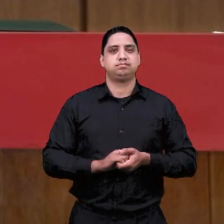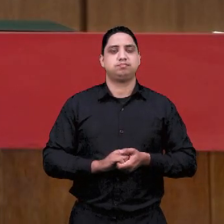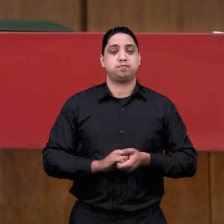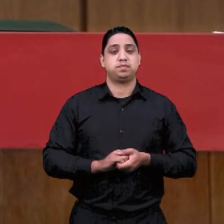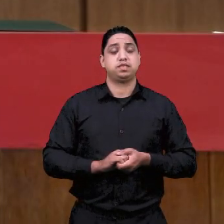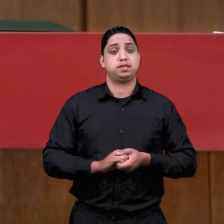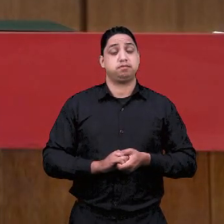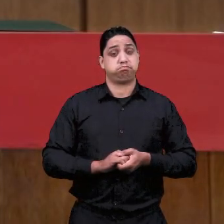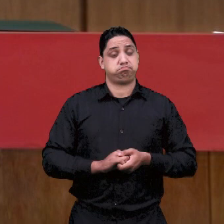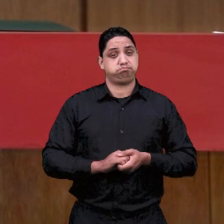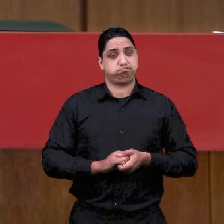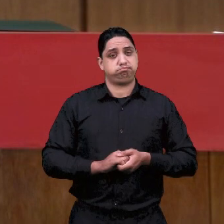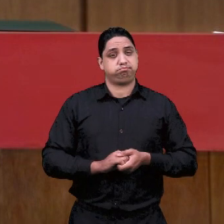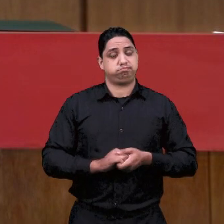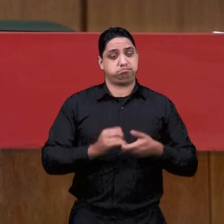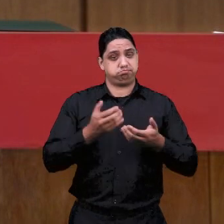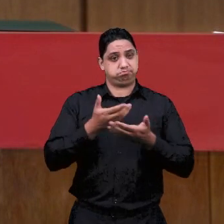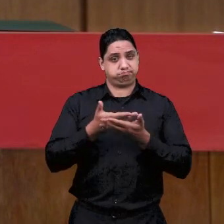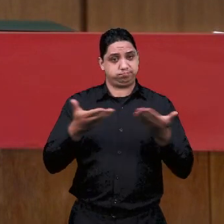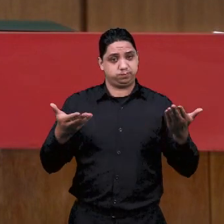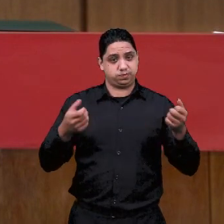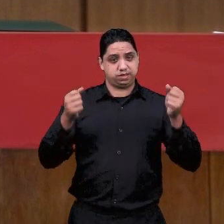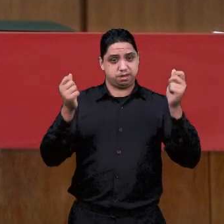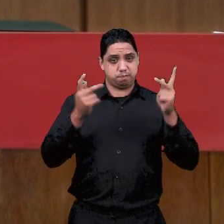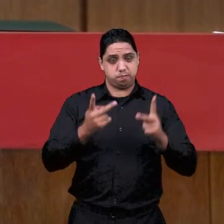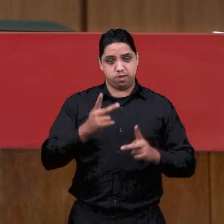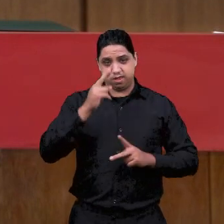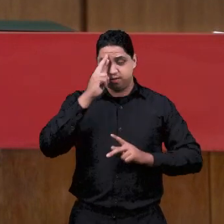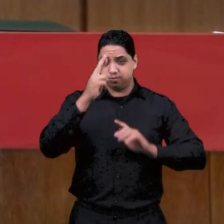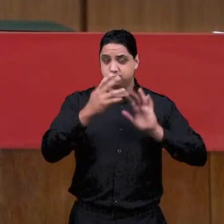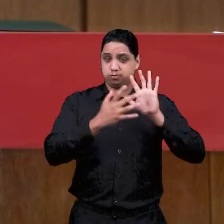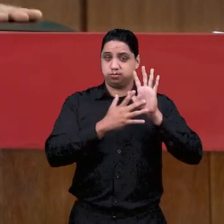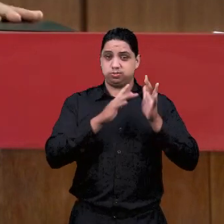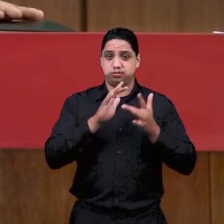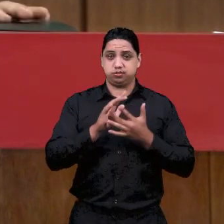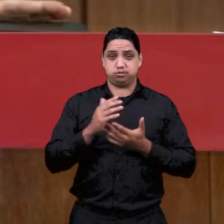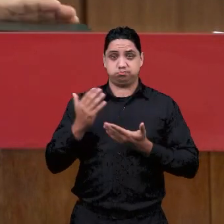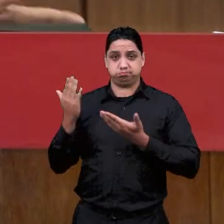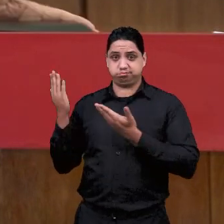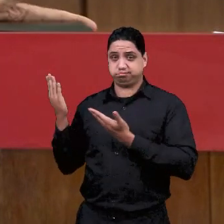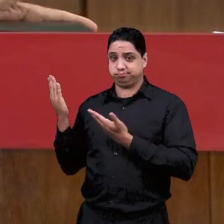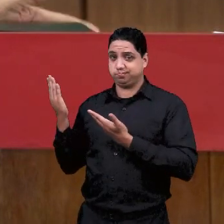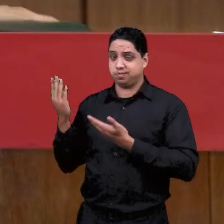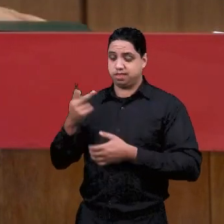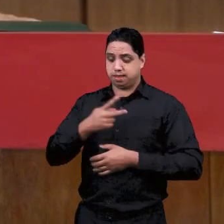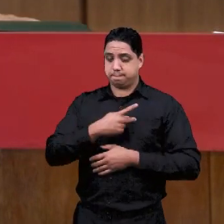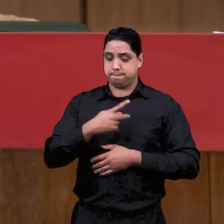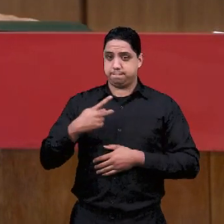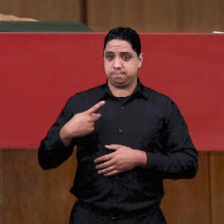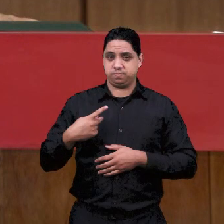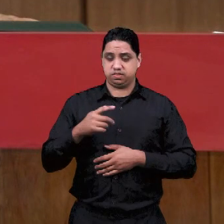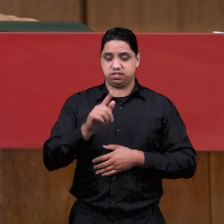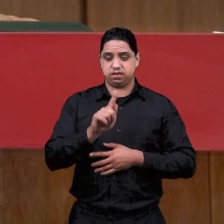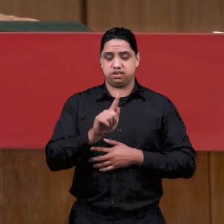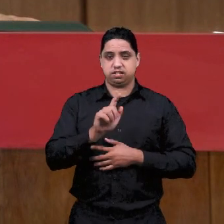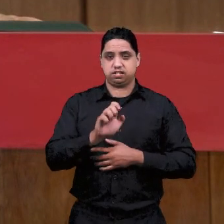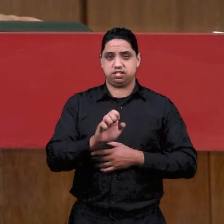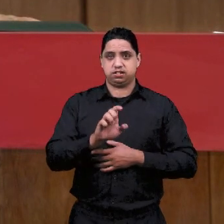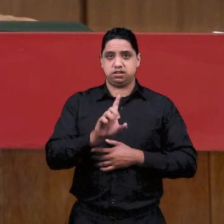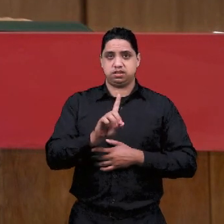Mes frères et sœurs, je salue à tous dans la paix du Seigneur. Nous sommes dans une école biblique